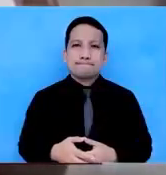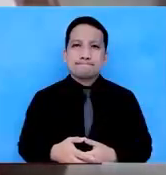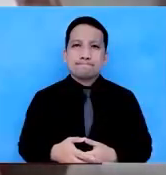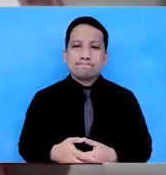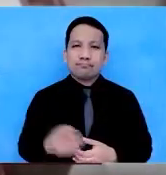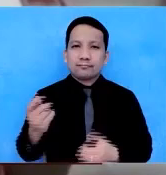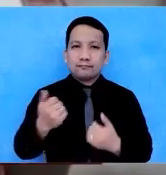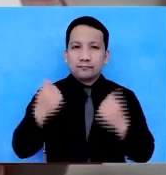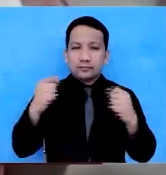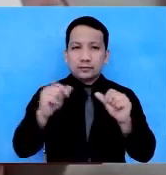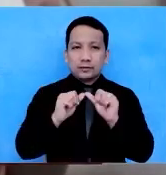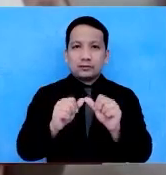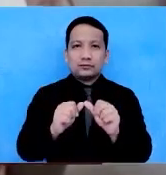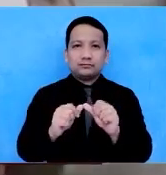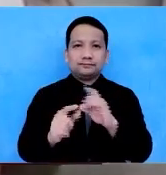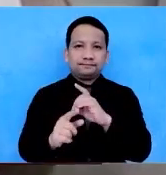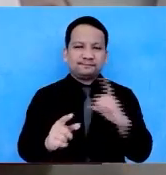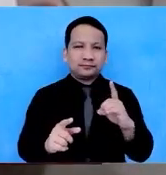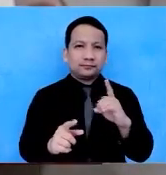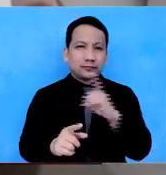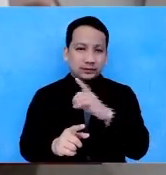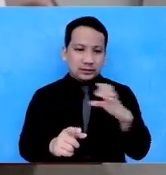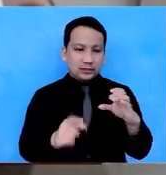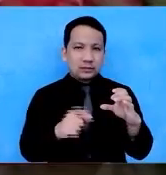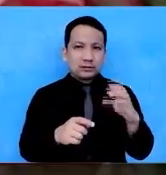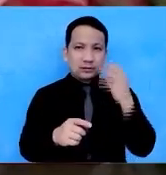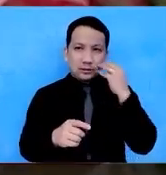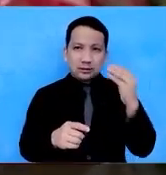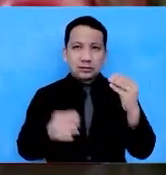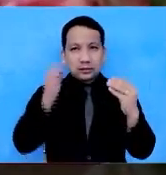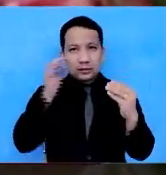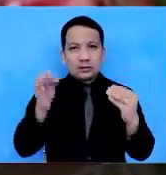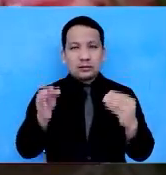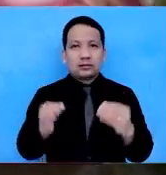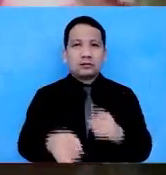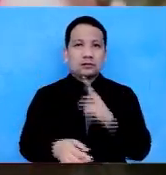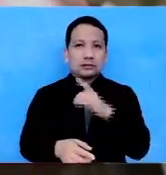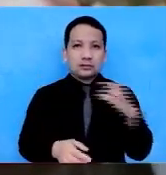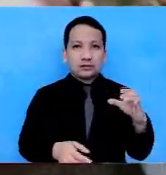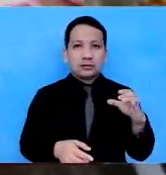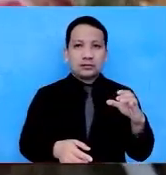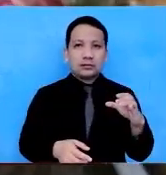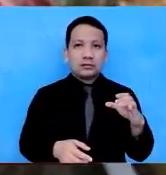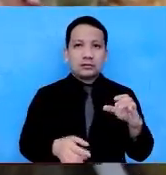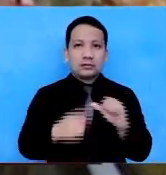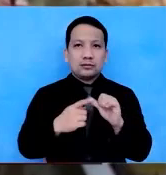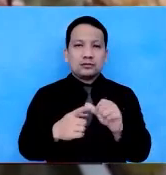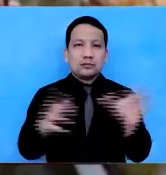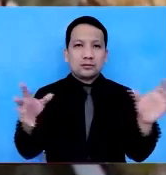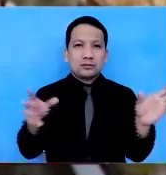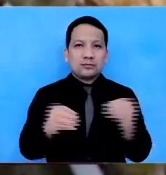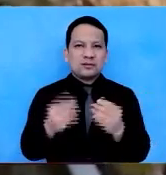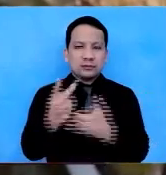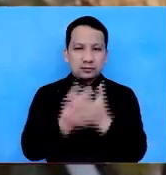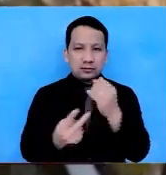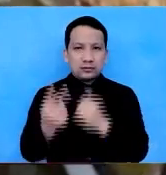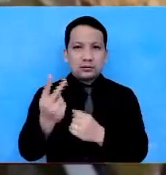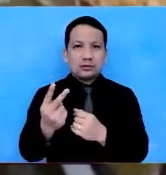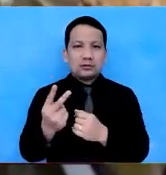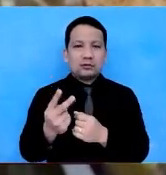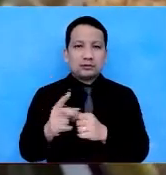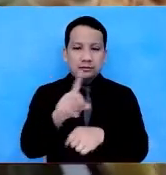Achievement unlocked para kina Francesca at Maria Riccardi ang kanilang 100th birthday. Pero dahil kambal sila, imbes